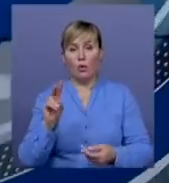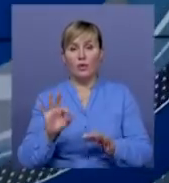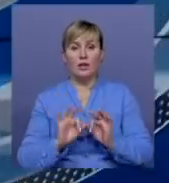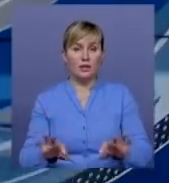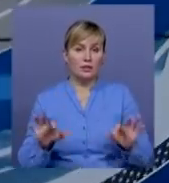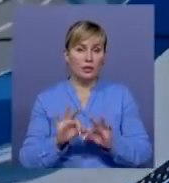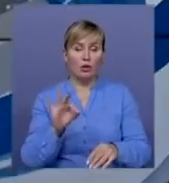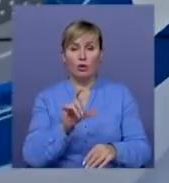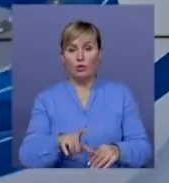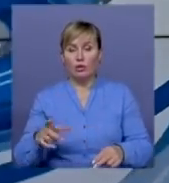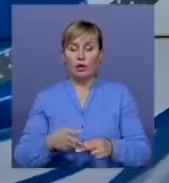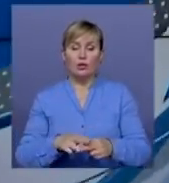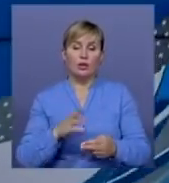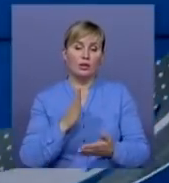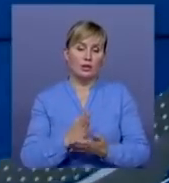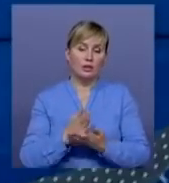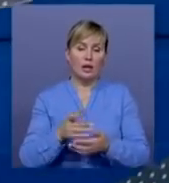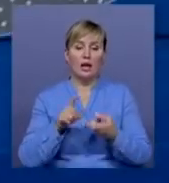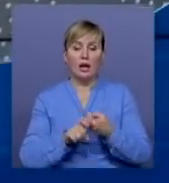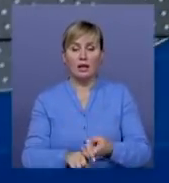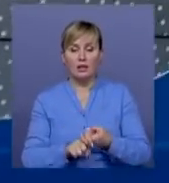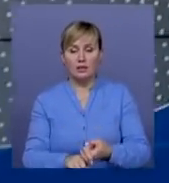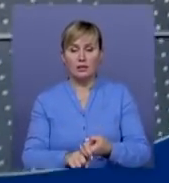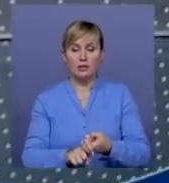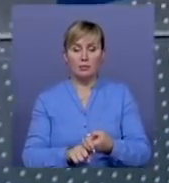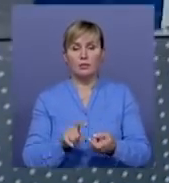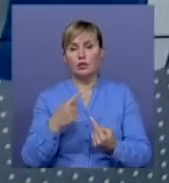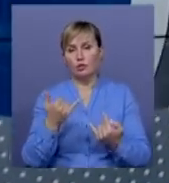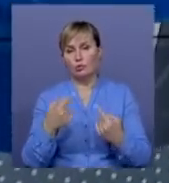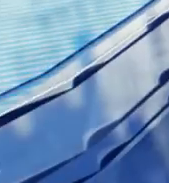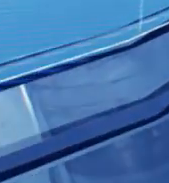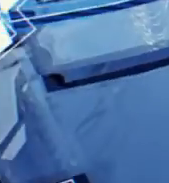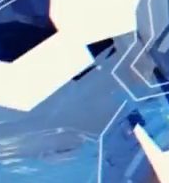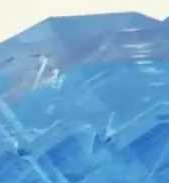рассказал о пациентах, которые находятся на карантине. Мы переходим к другим темам.